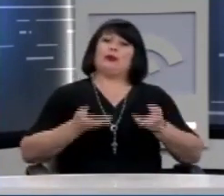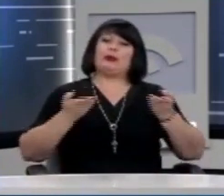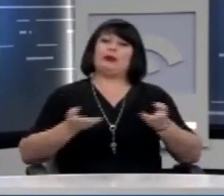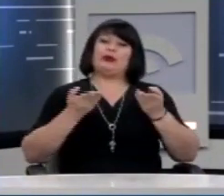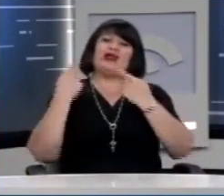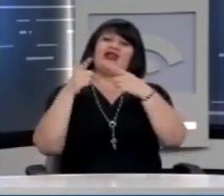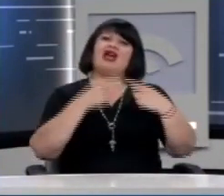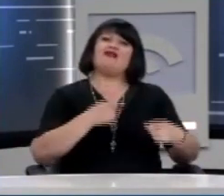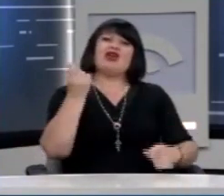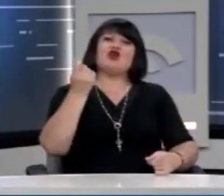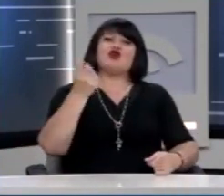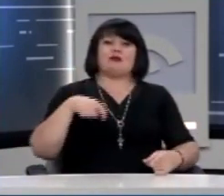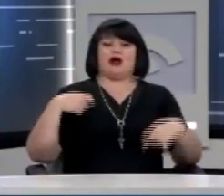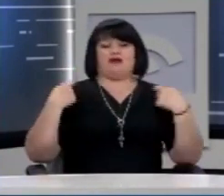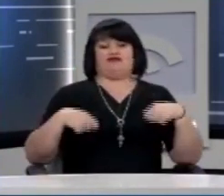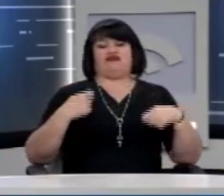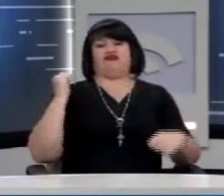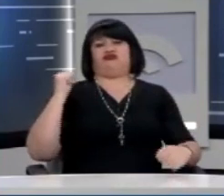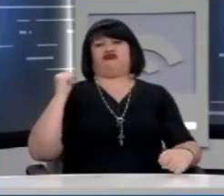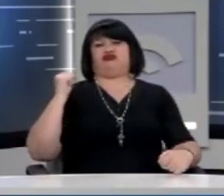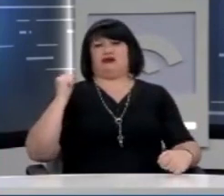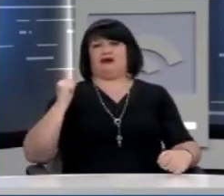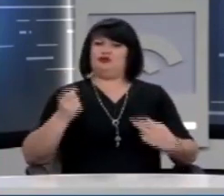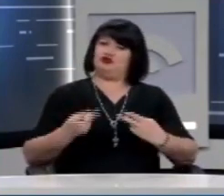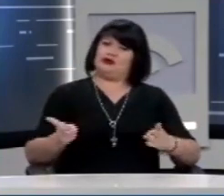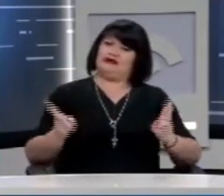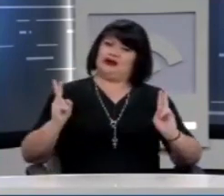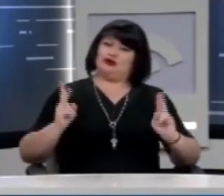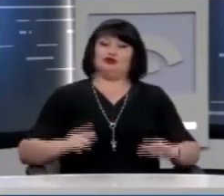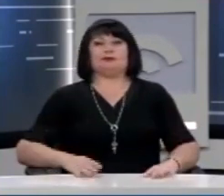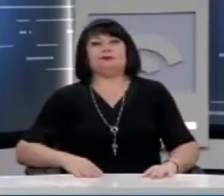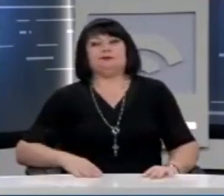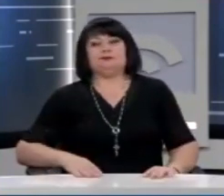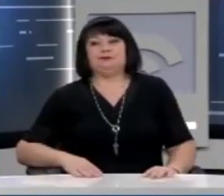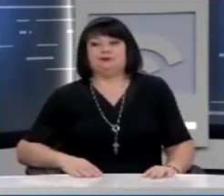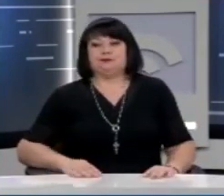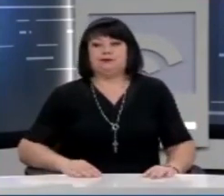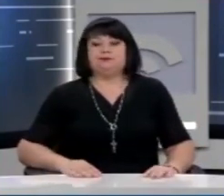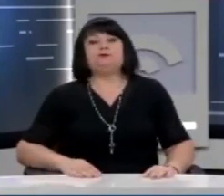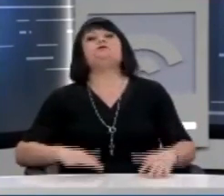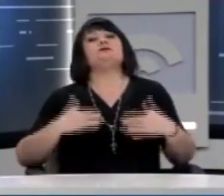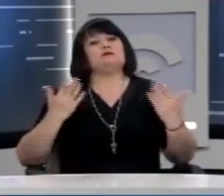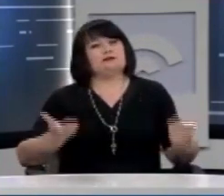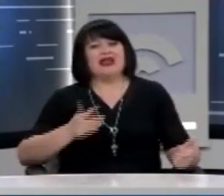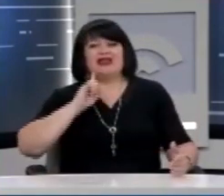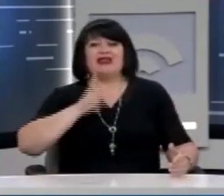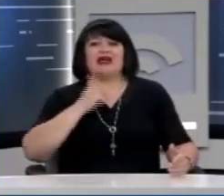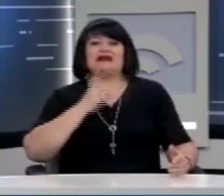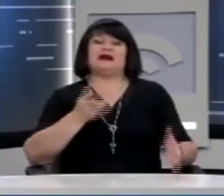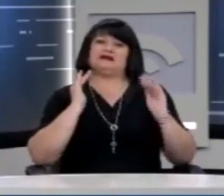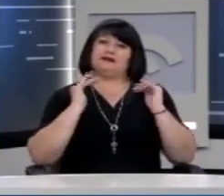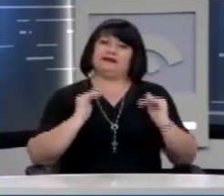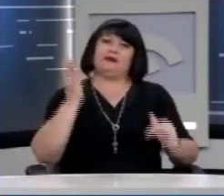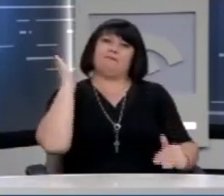υπέρ διαφόρων οικονομικά ισχυρών. Και αφετέρου, η διατήρηση και ενίσχυση διατάξεων και